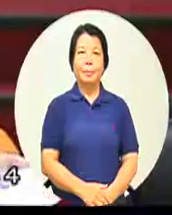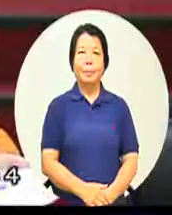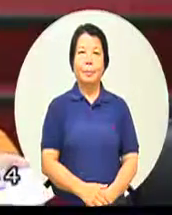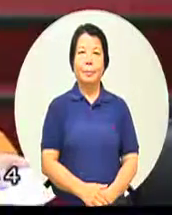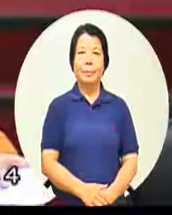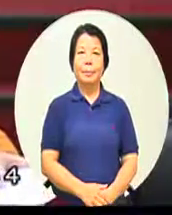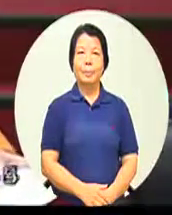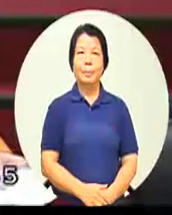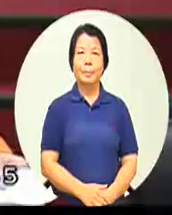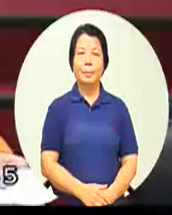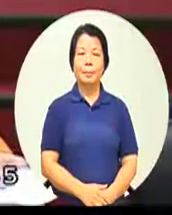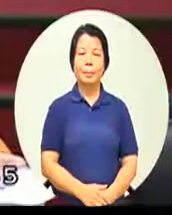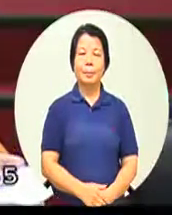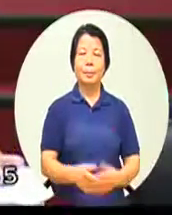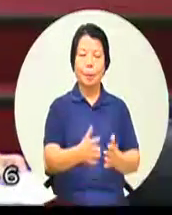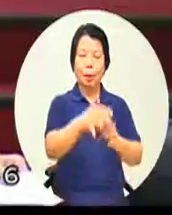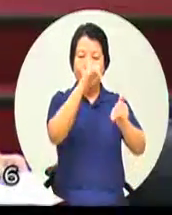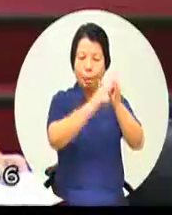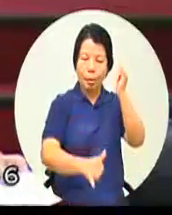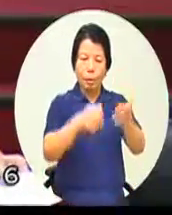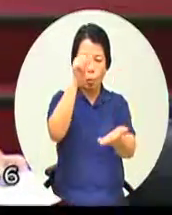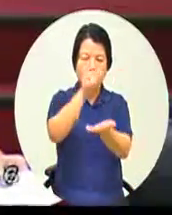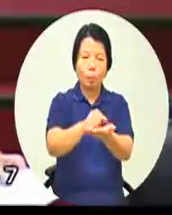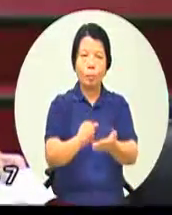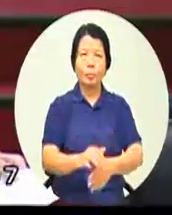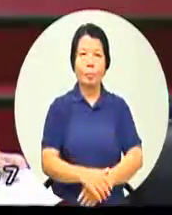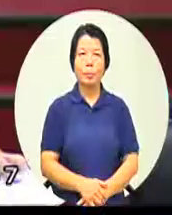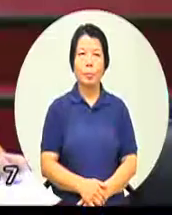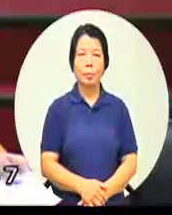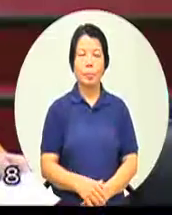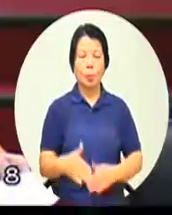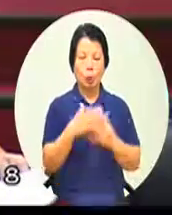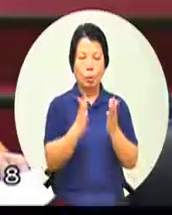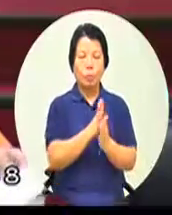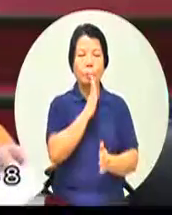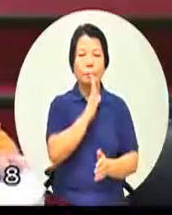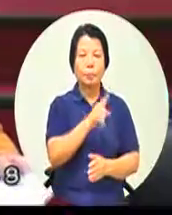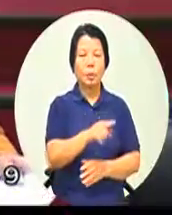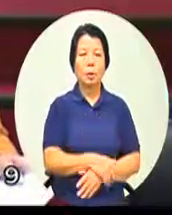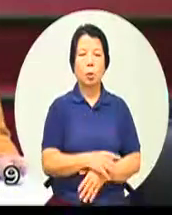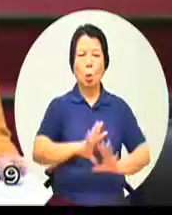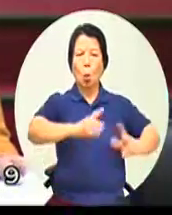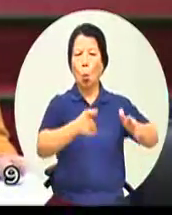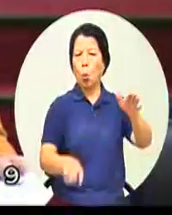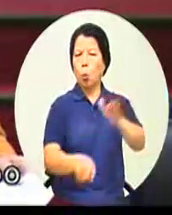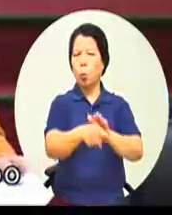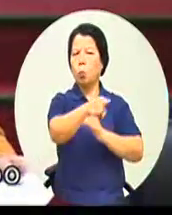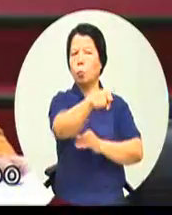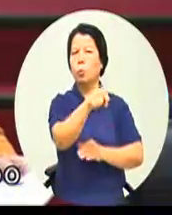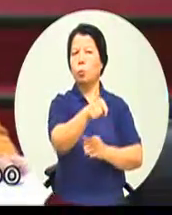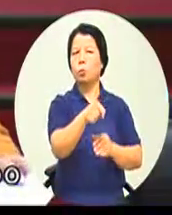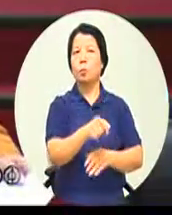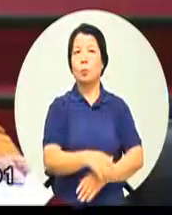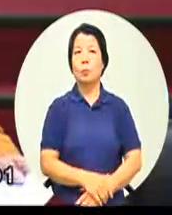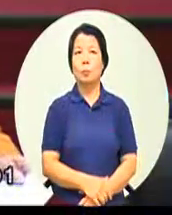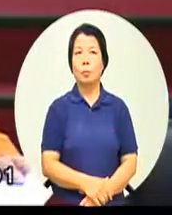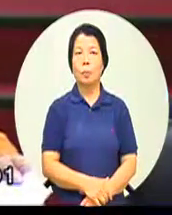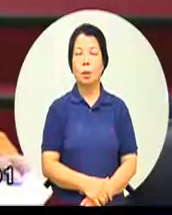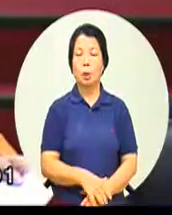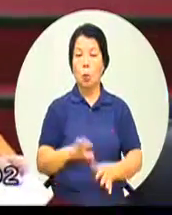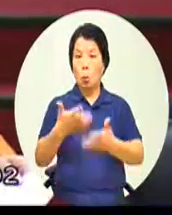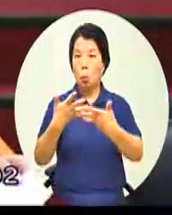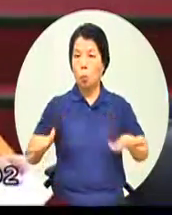无？因为所有个历史记载，拢有那讲是一个叛乱分子啦。有真正